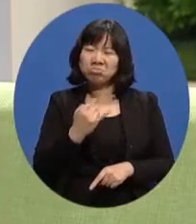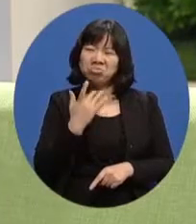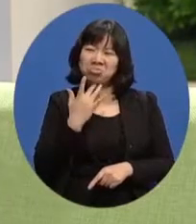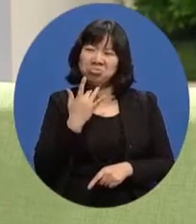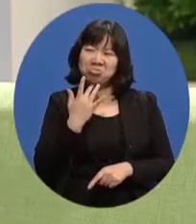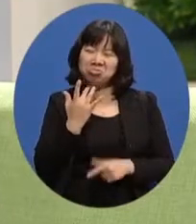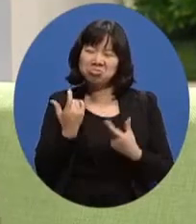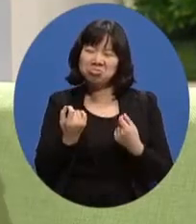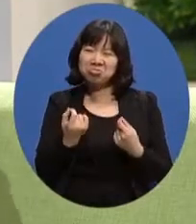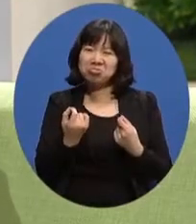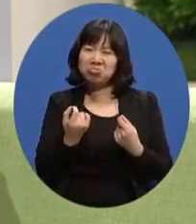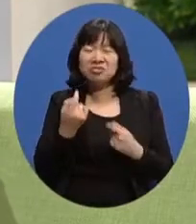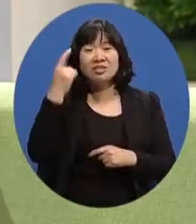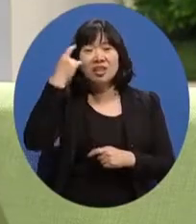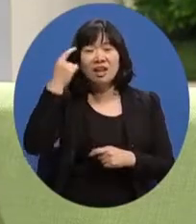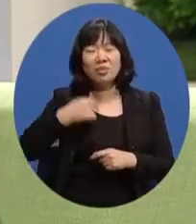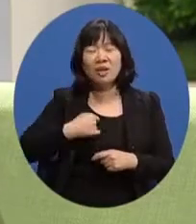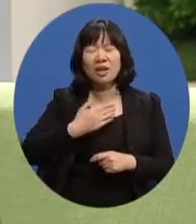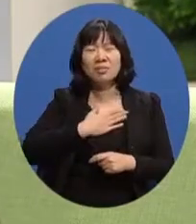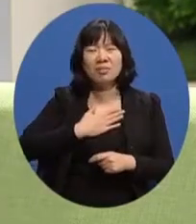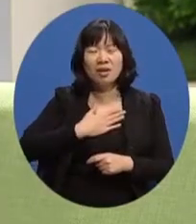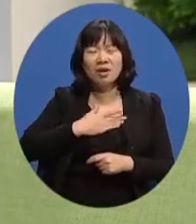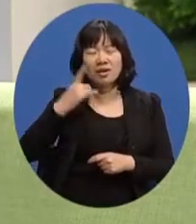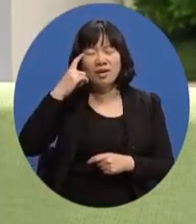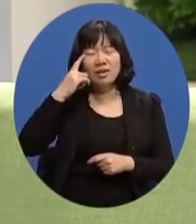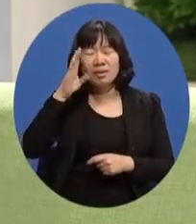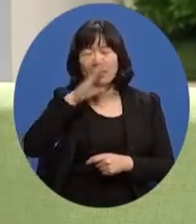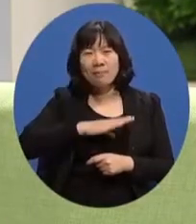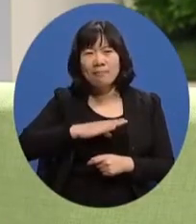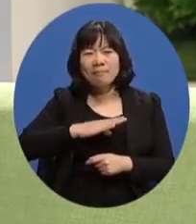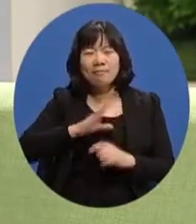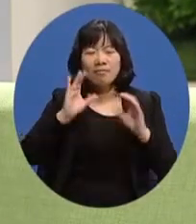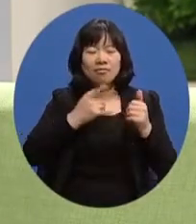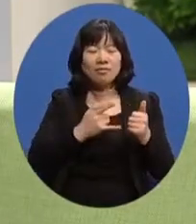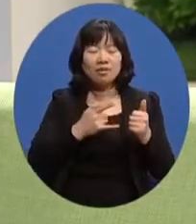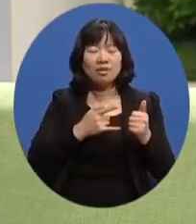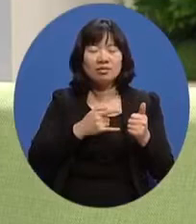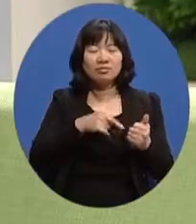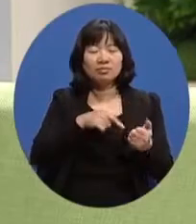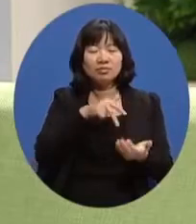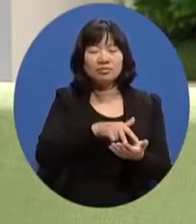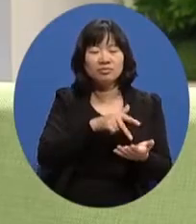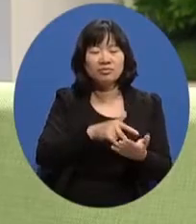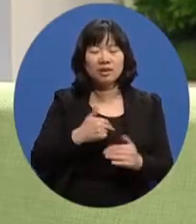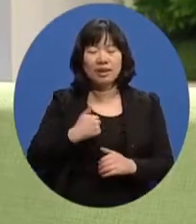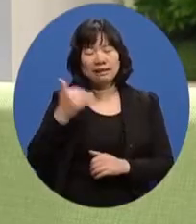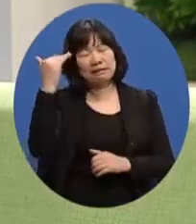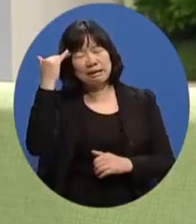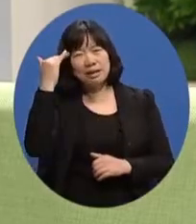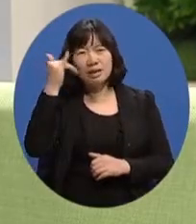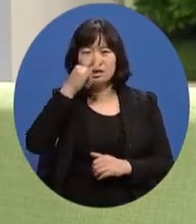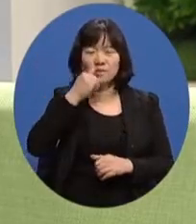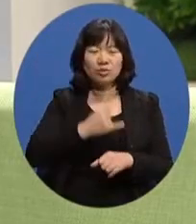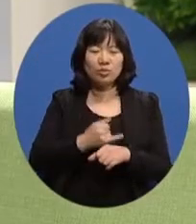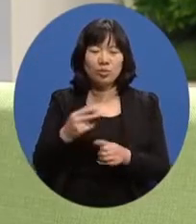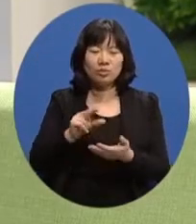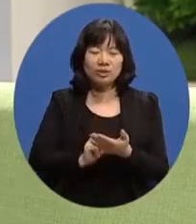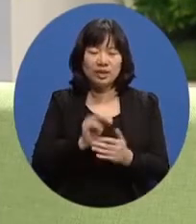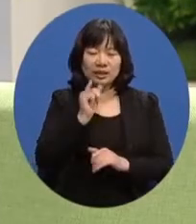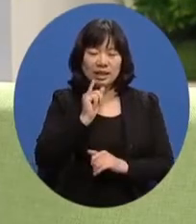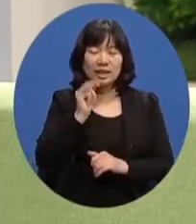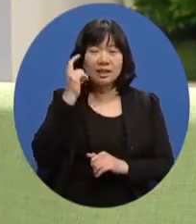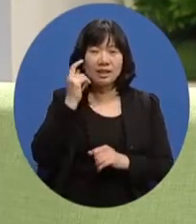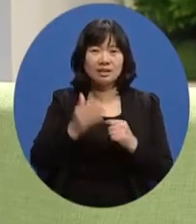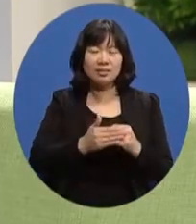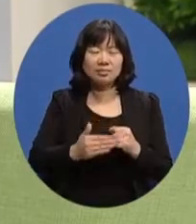이렇게 생각을 하면은 내가 기분이 그러니까 생각이 확 나빠져요. 아이의 의도가 나를 괴롭히려고 하고 쟤는 무슨 문제가 있다라는 생각이